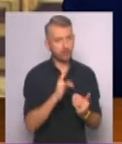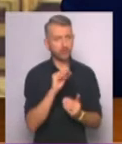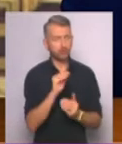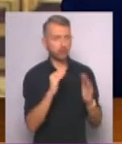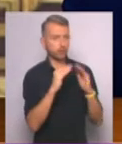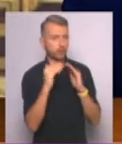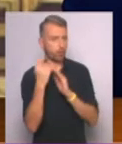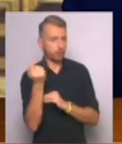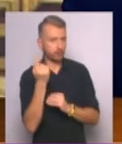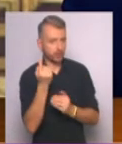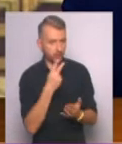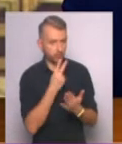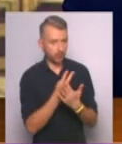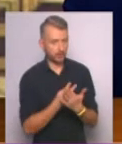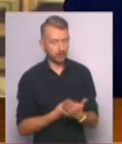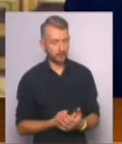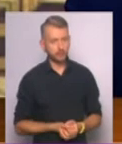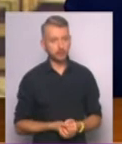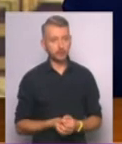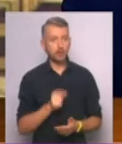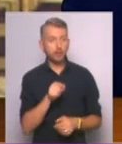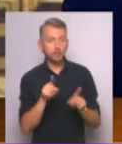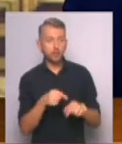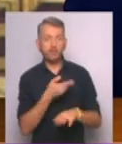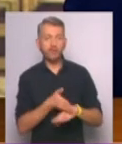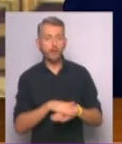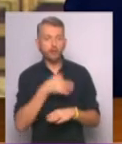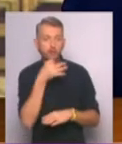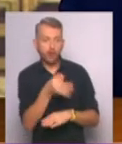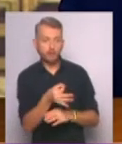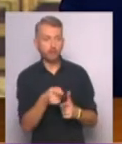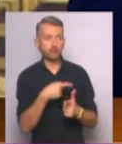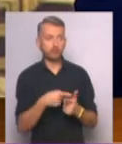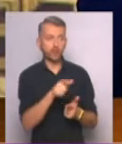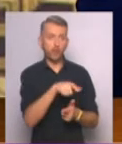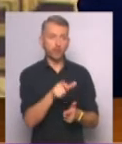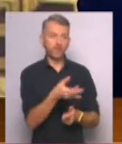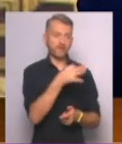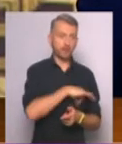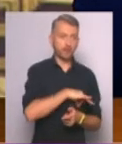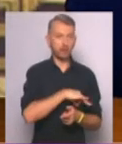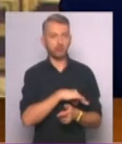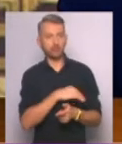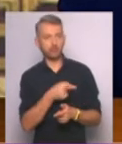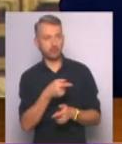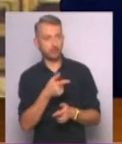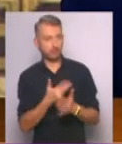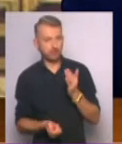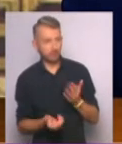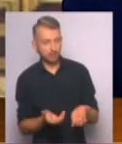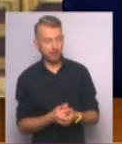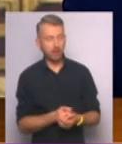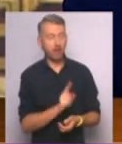будинкові показники лічильника. Відповідно, тут навіть важко сказати, чи жителі виграли, чи програли. Бувають різні ситуації.